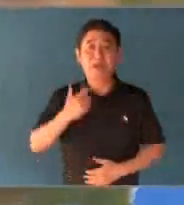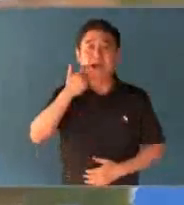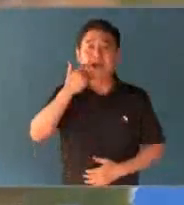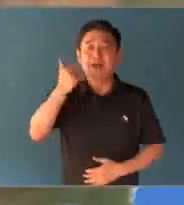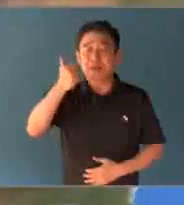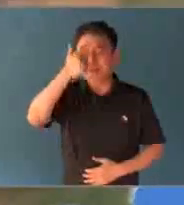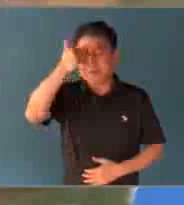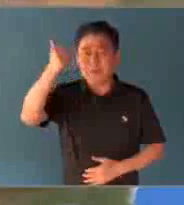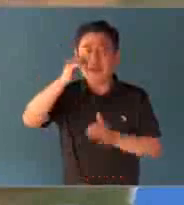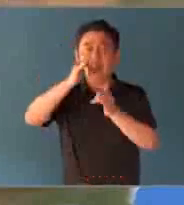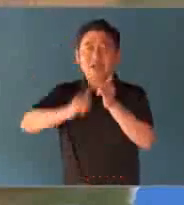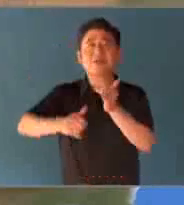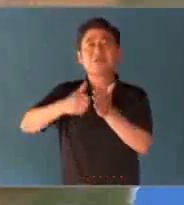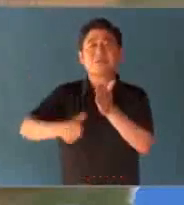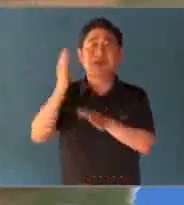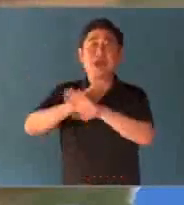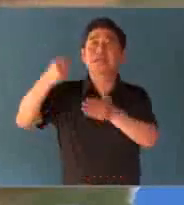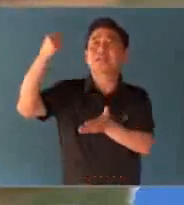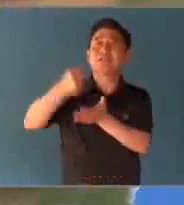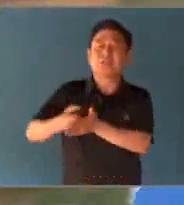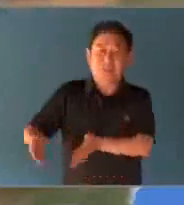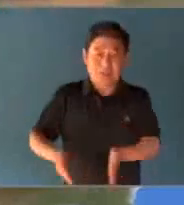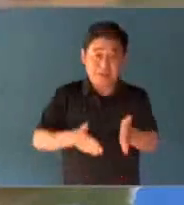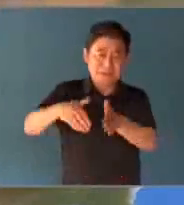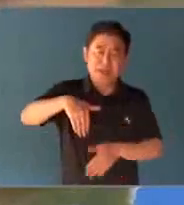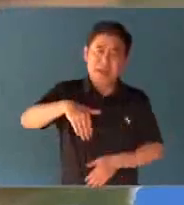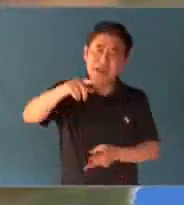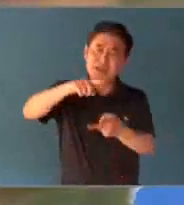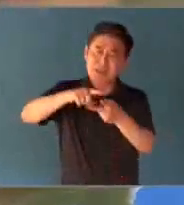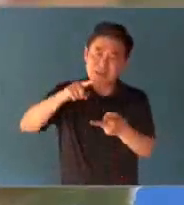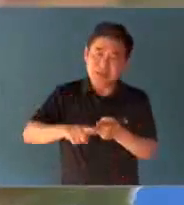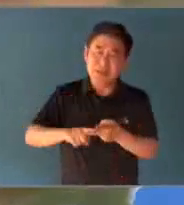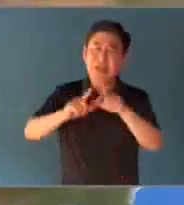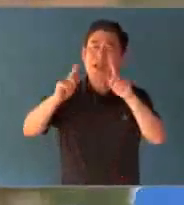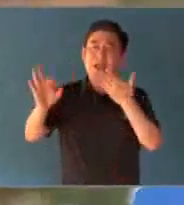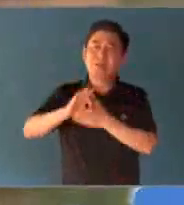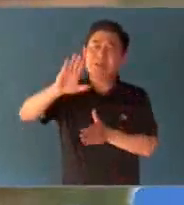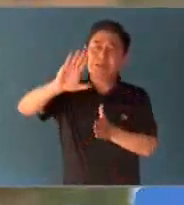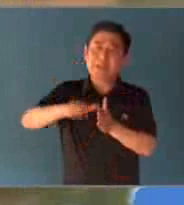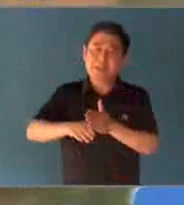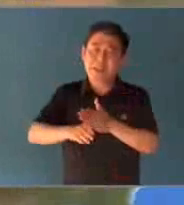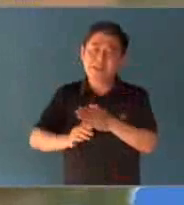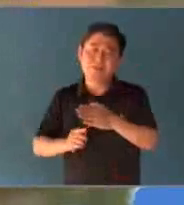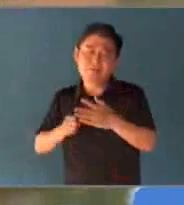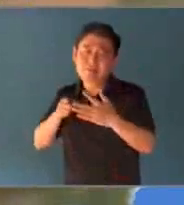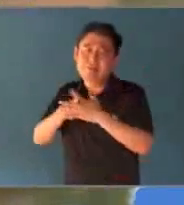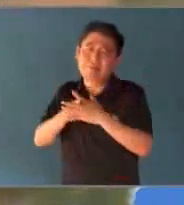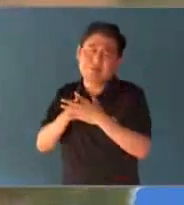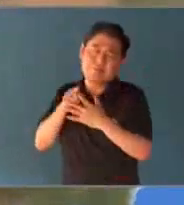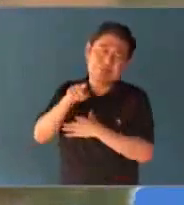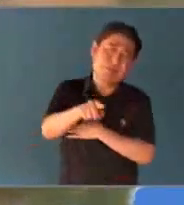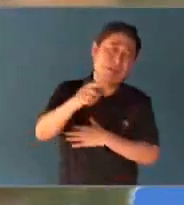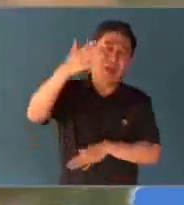아버님이 역사의 도구로서 하늘이 정해주신 길을 걸어가신 것인지, 아니면 시대를 가로질러 결국은